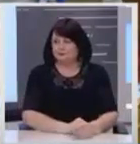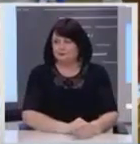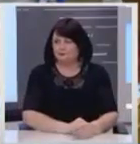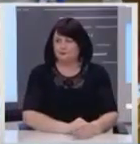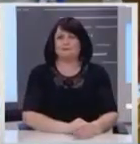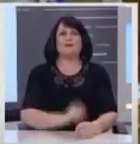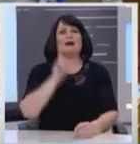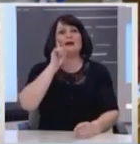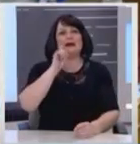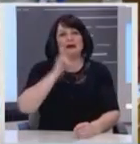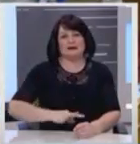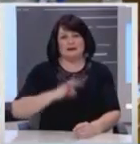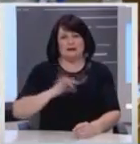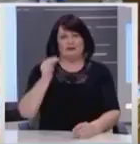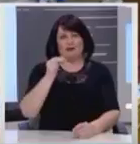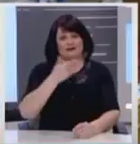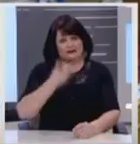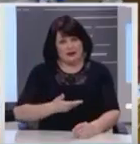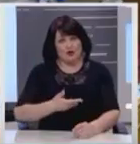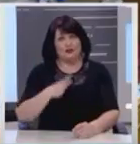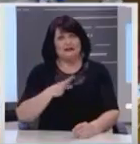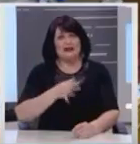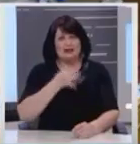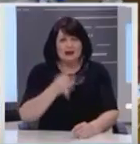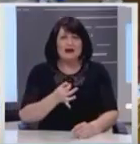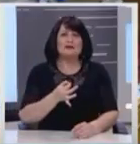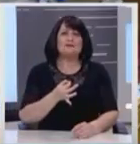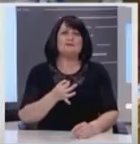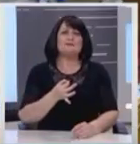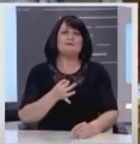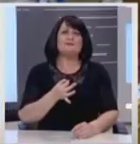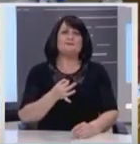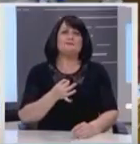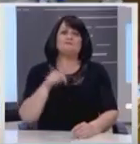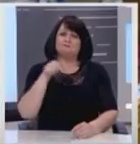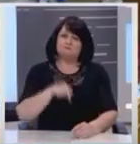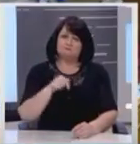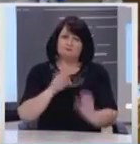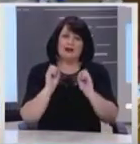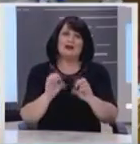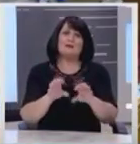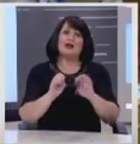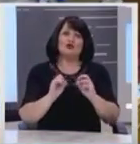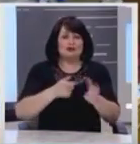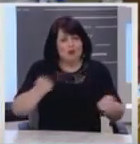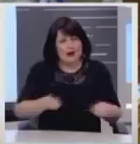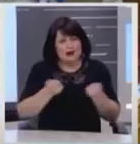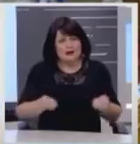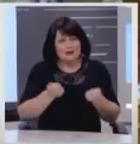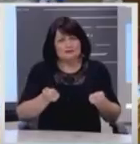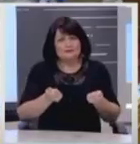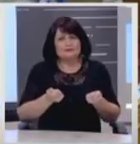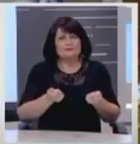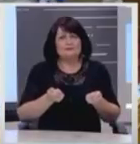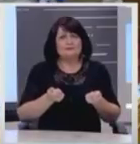Κυρίες και κύριοι βουλευτές, θα ήθελα κλείνοντας, μετά από αυτό το πλαίσιο της ενημέρωσης, χωρίς